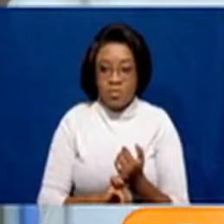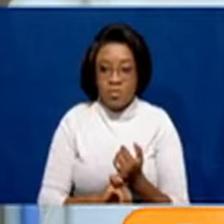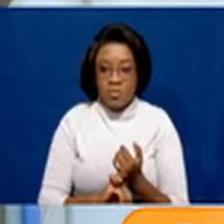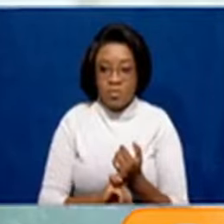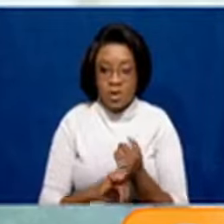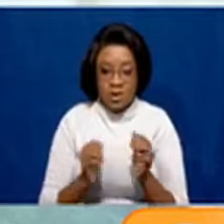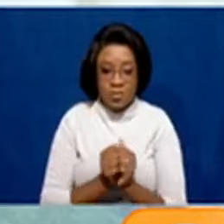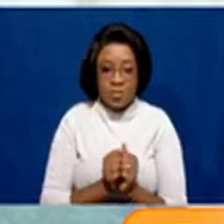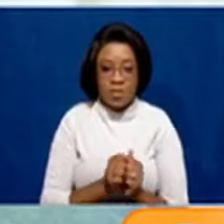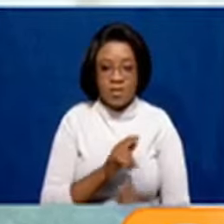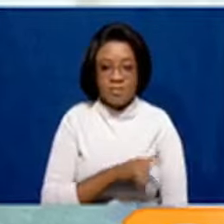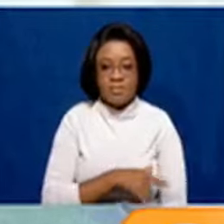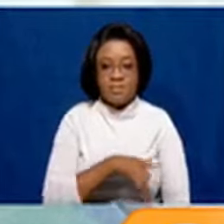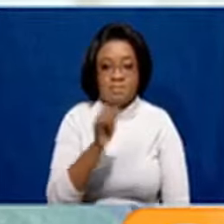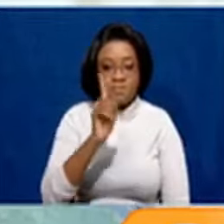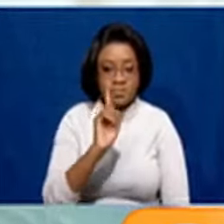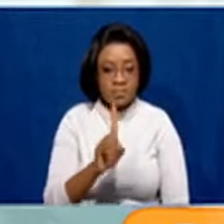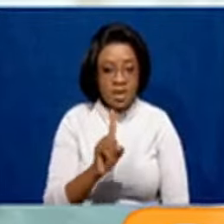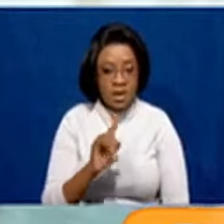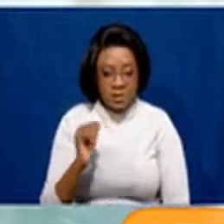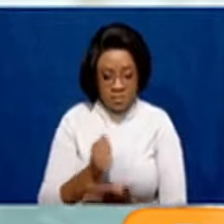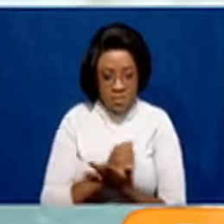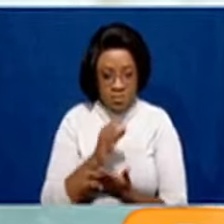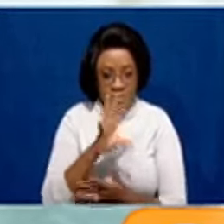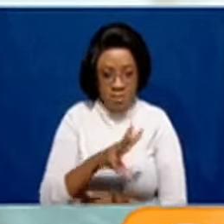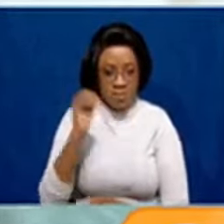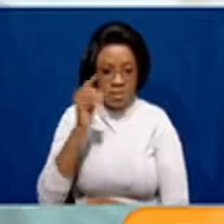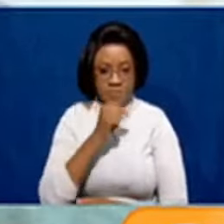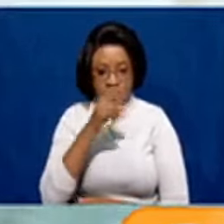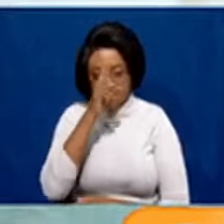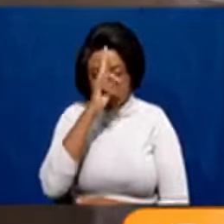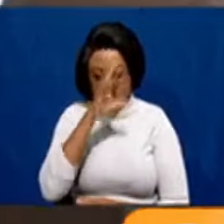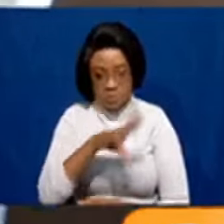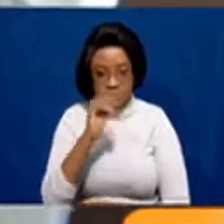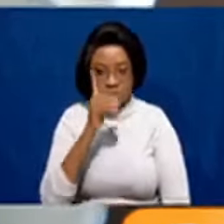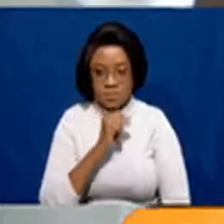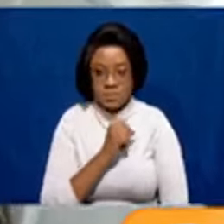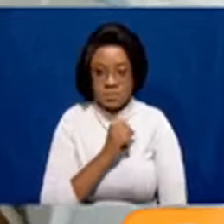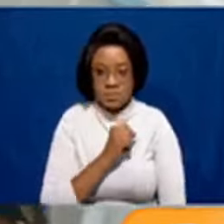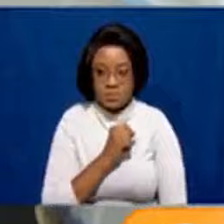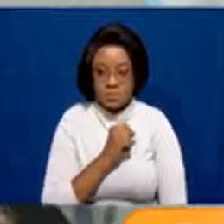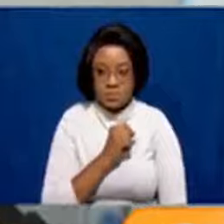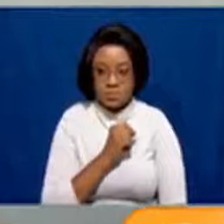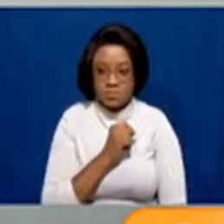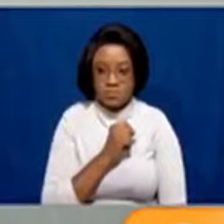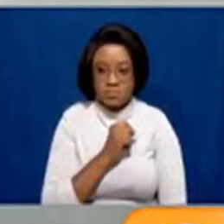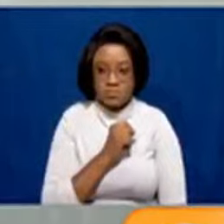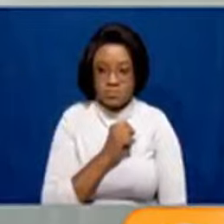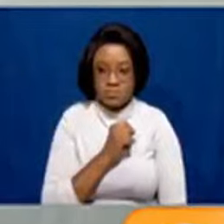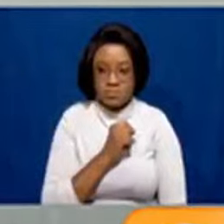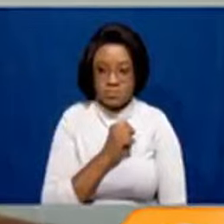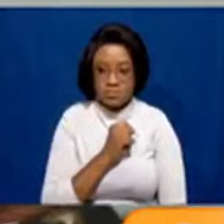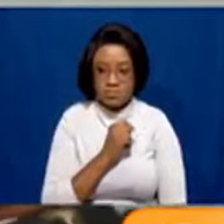nchini licha ya pasipoti yake kuchukuliwa na maafisa wa polisi. Ukiangalia the way things are going,